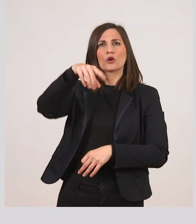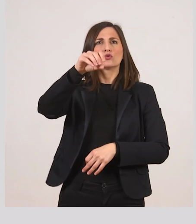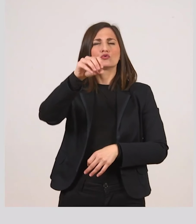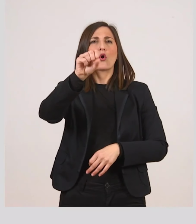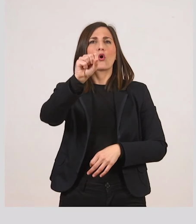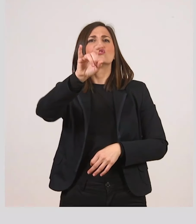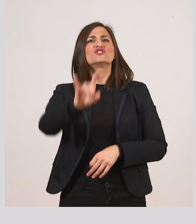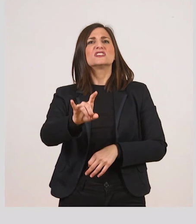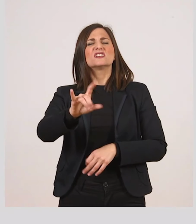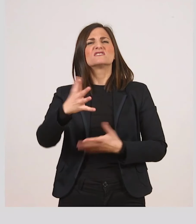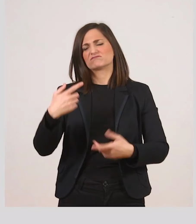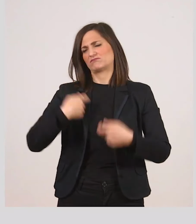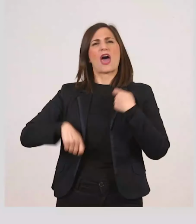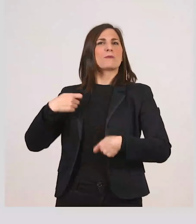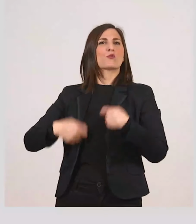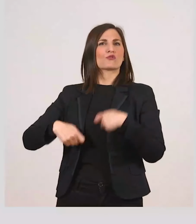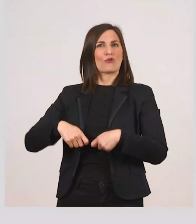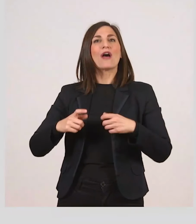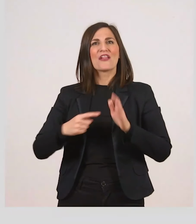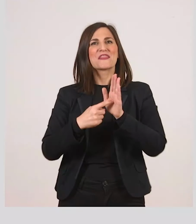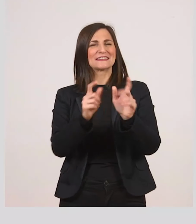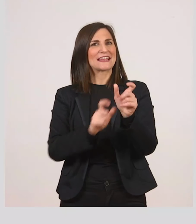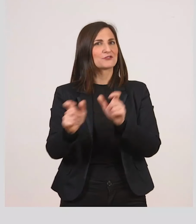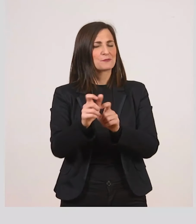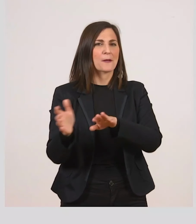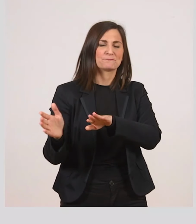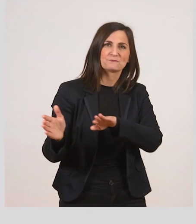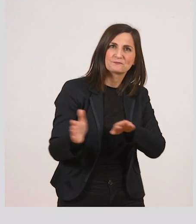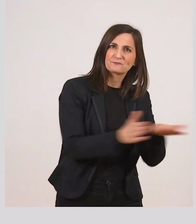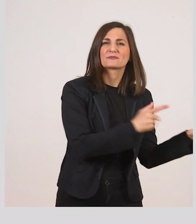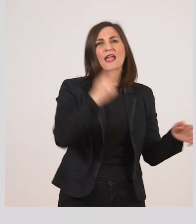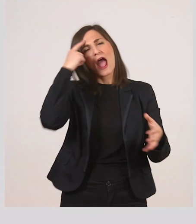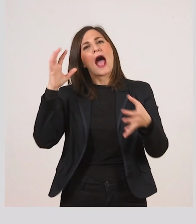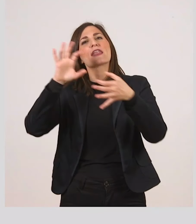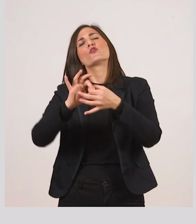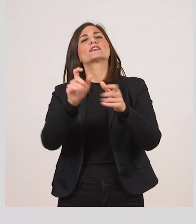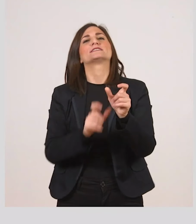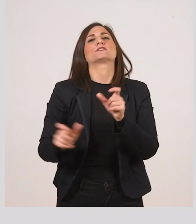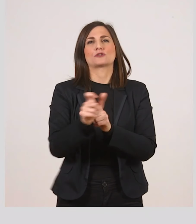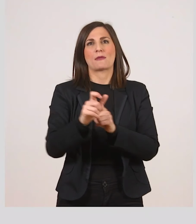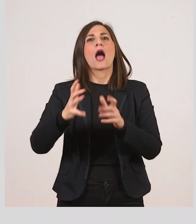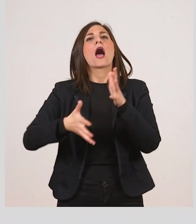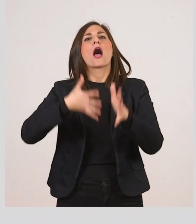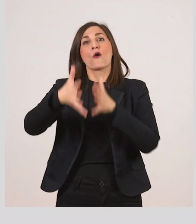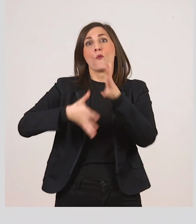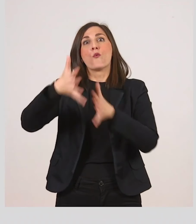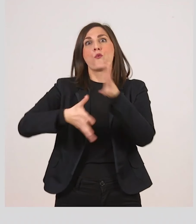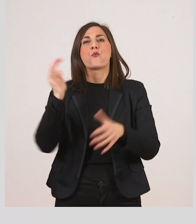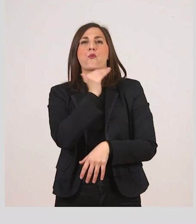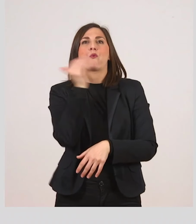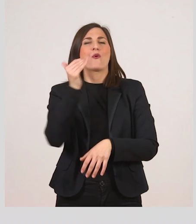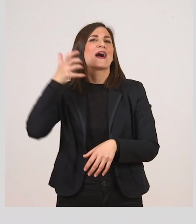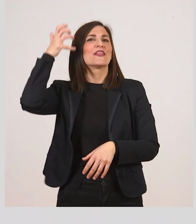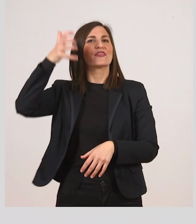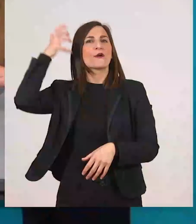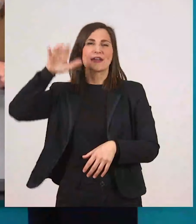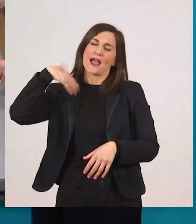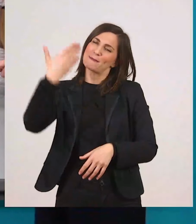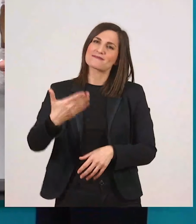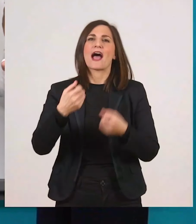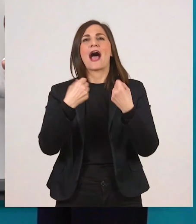ε? Ωραία, συνεχίζουμε. Αναφορικές. Θα τελειώσουμε τη θεωρία και θα κάνουμε ασκήσεις. Γι' αυτό σας πάω έτσι λίγο γρήγορα να το